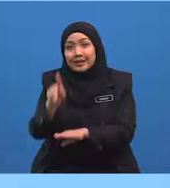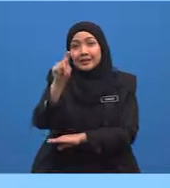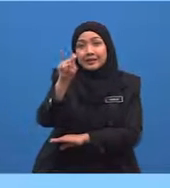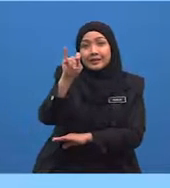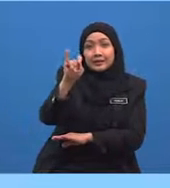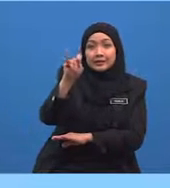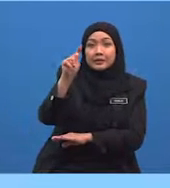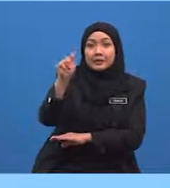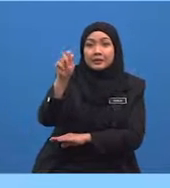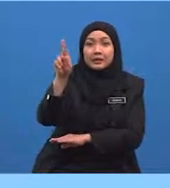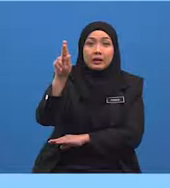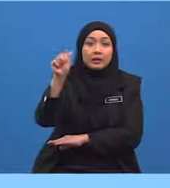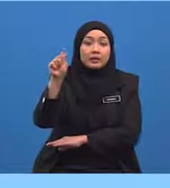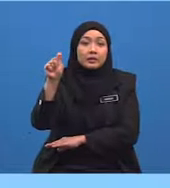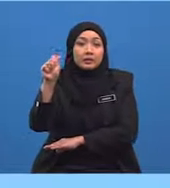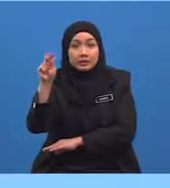pentitratan.